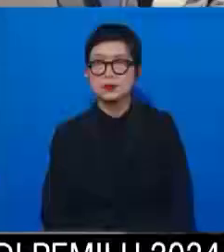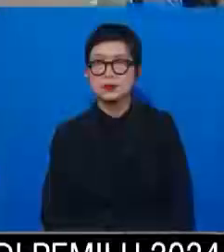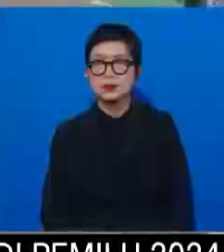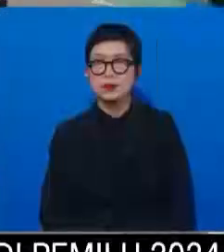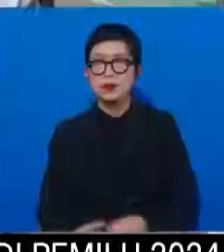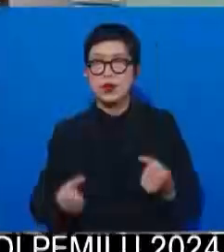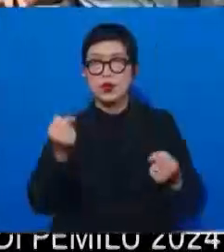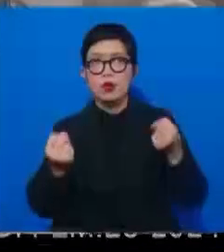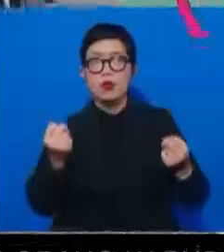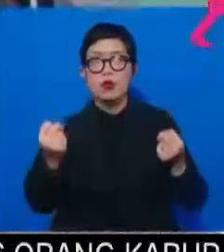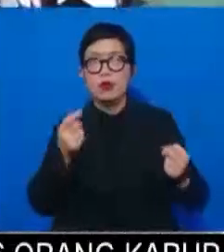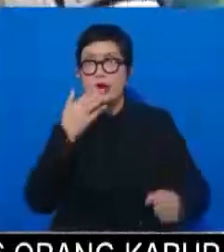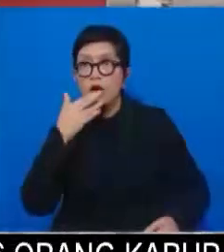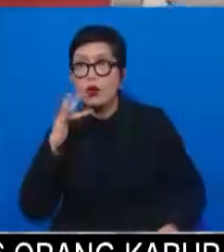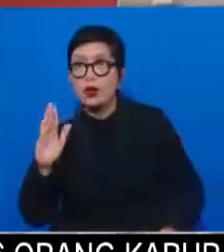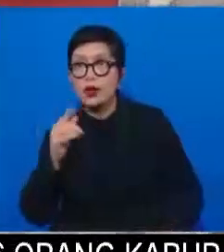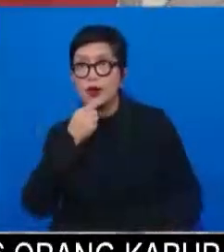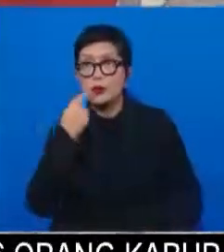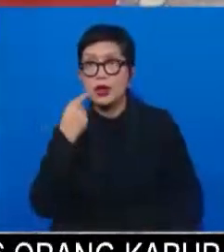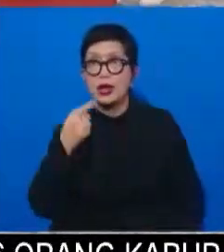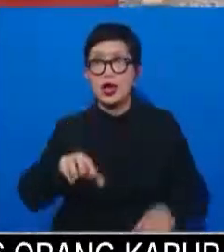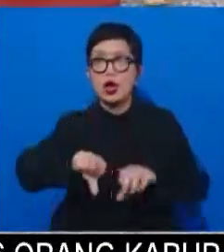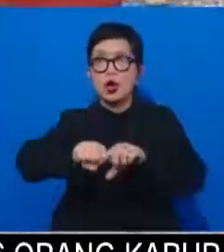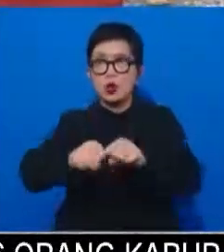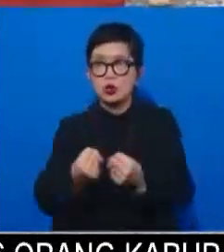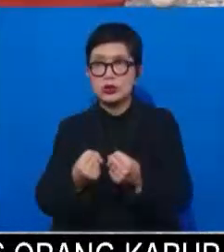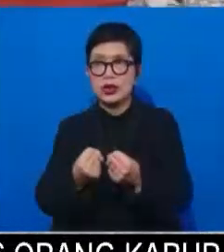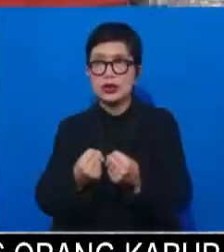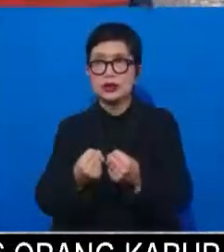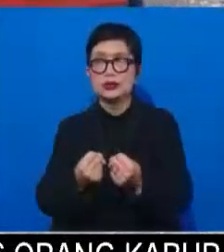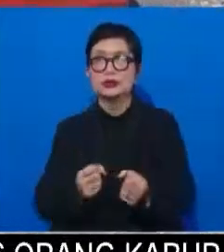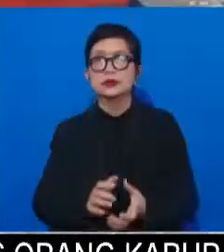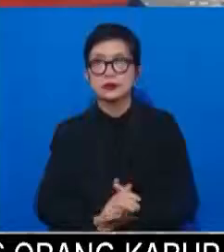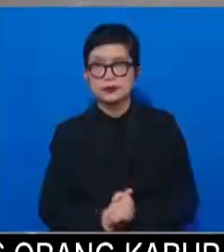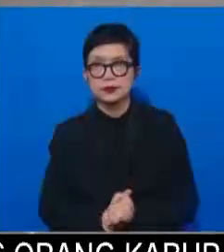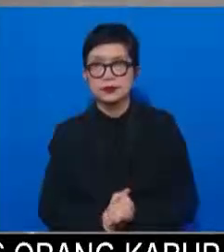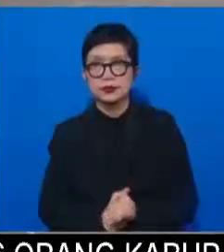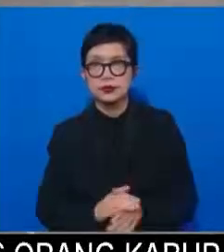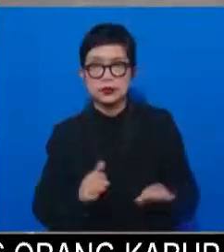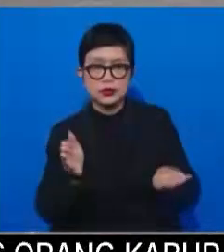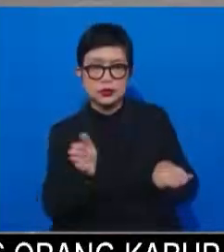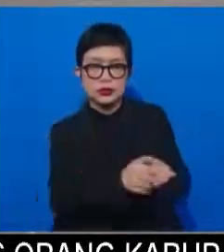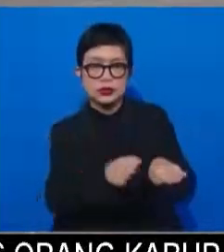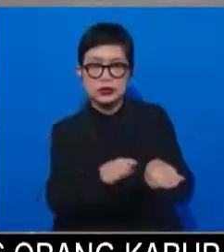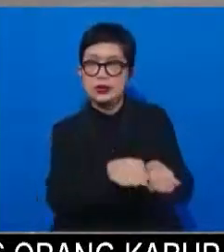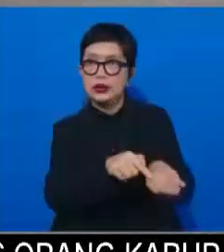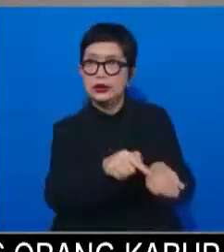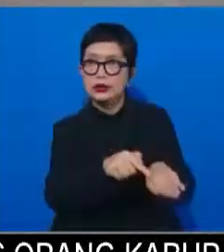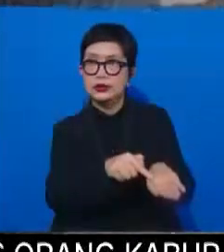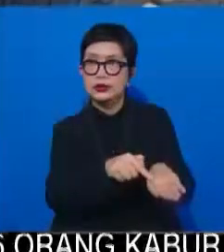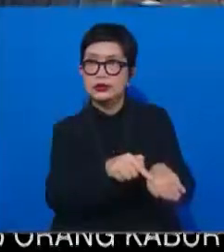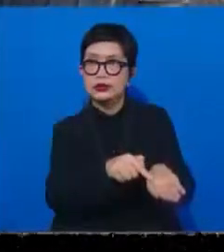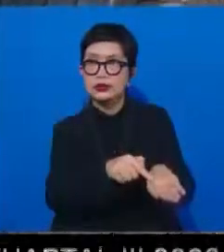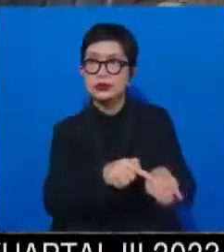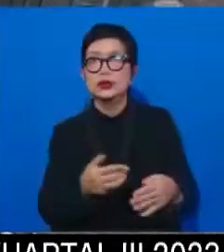Mobil berwarna merah ini sudah dalam kondisi ringsek usai menabrak pohon yang berada di area pembatas jalan di kawasan Pramuka Raya, Cempaka